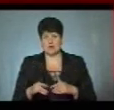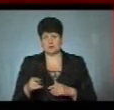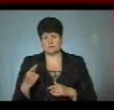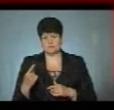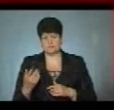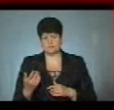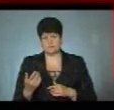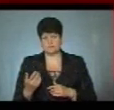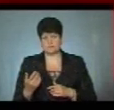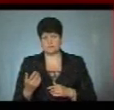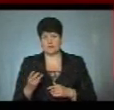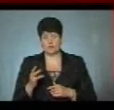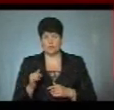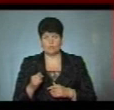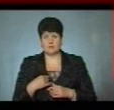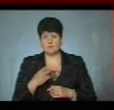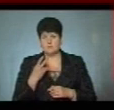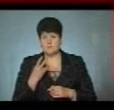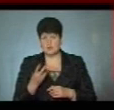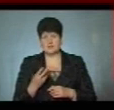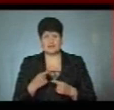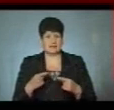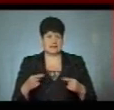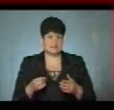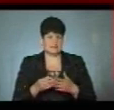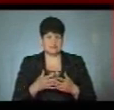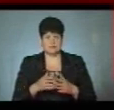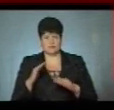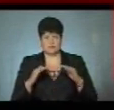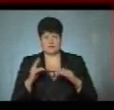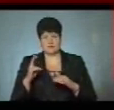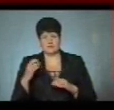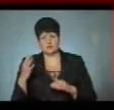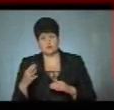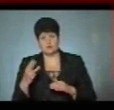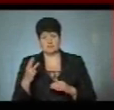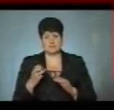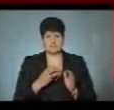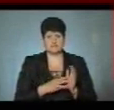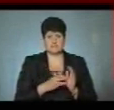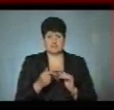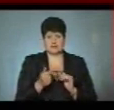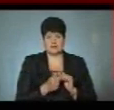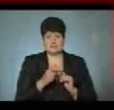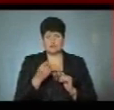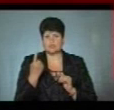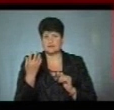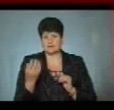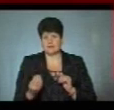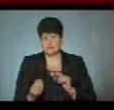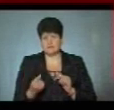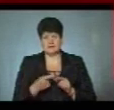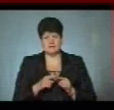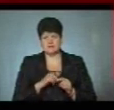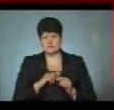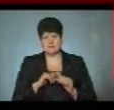Тернопільщини. Ми бачимо, що різні ціни коливаються від 240 до 380 гривень за день. Це